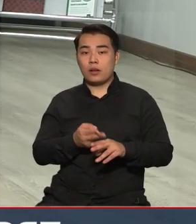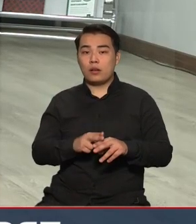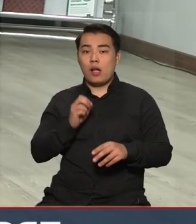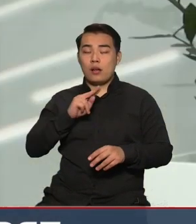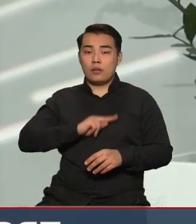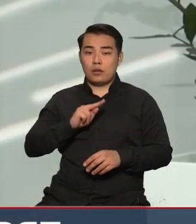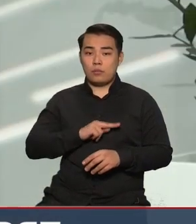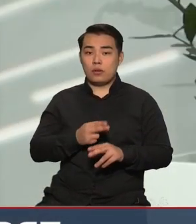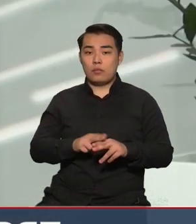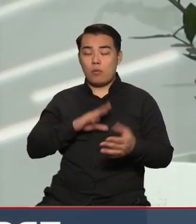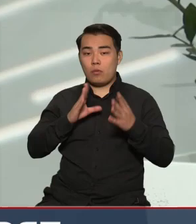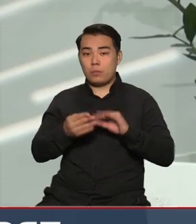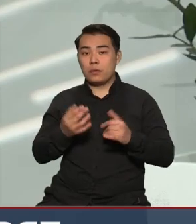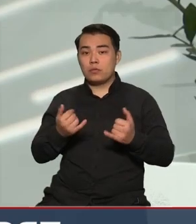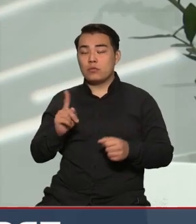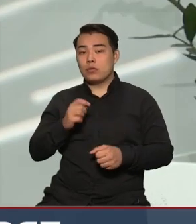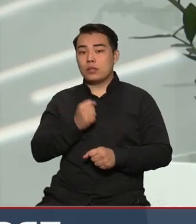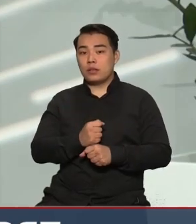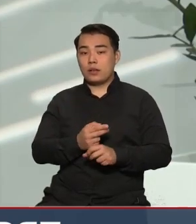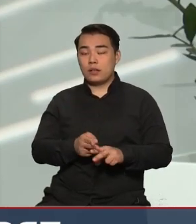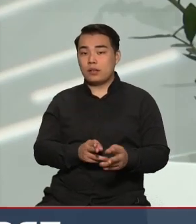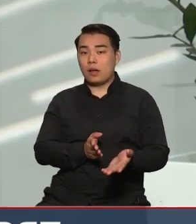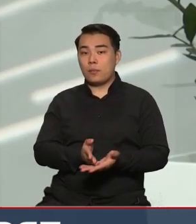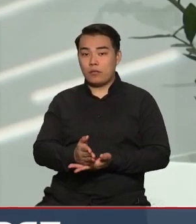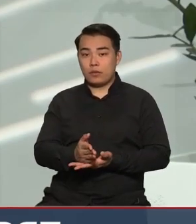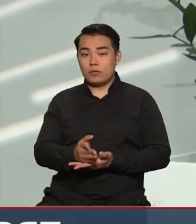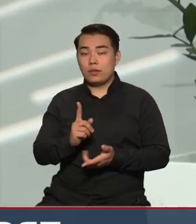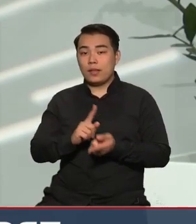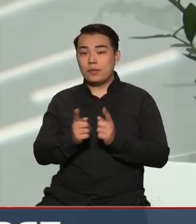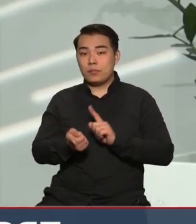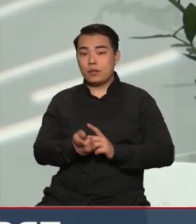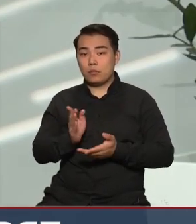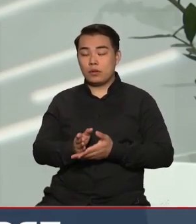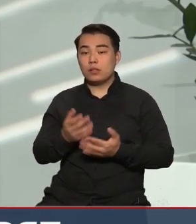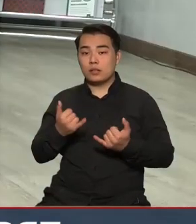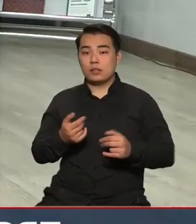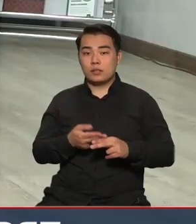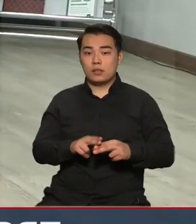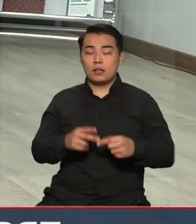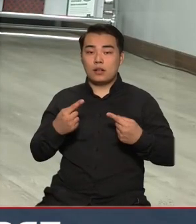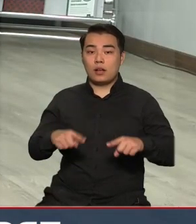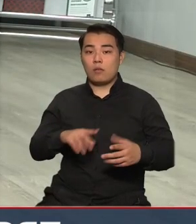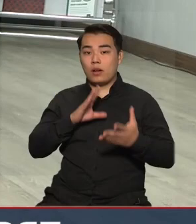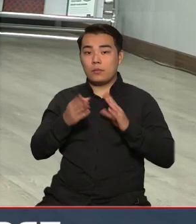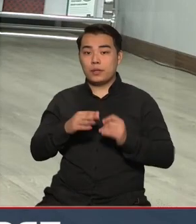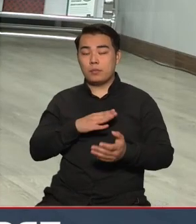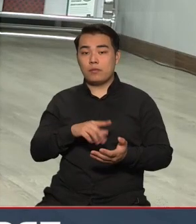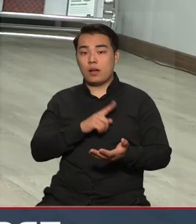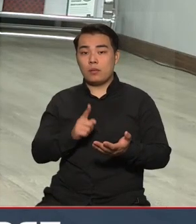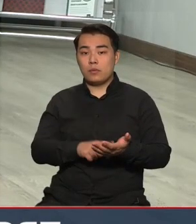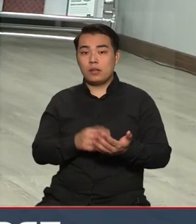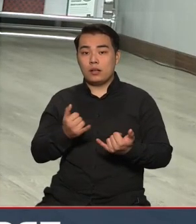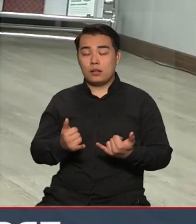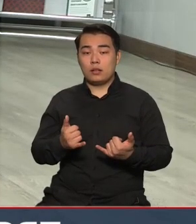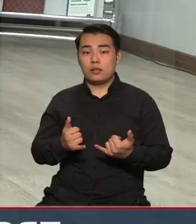работают в целом. Вообще, что делается в этом направлении? Что изменится? Сейчас все-таки там вообще у нас стоял вопрос такой со стороны